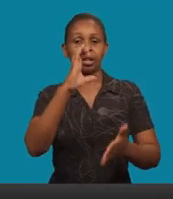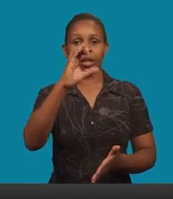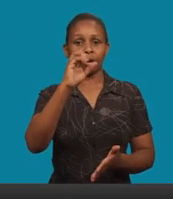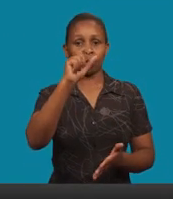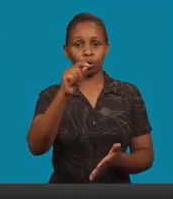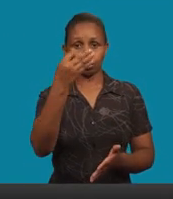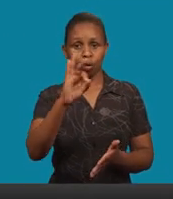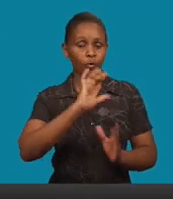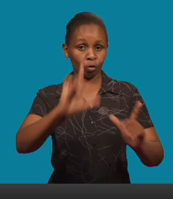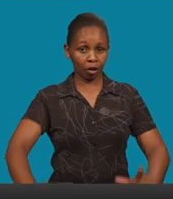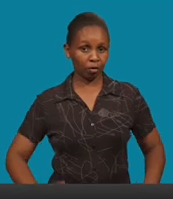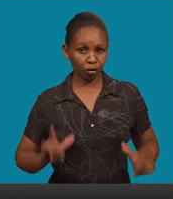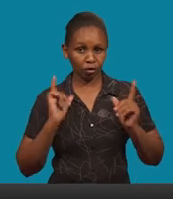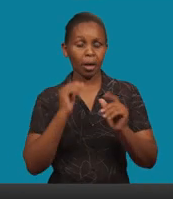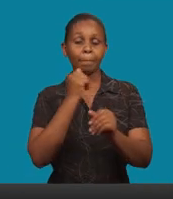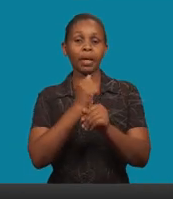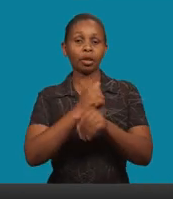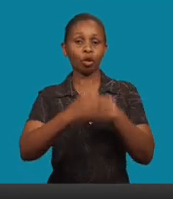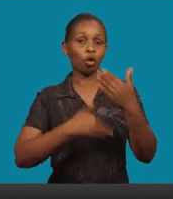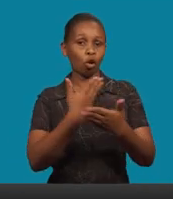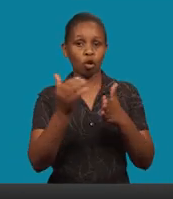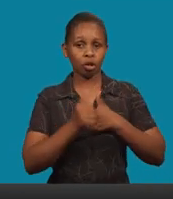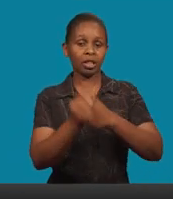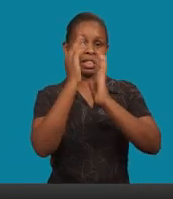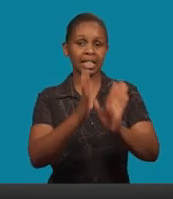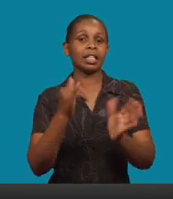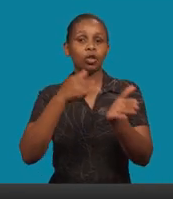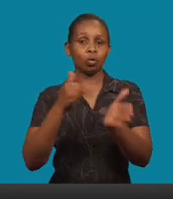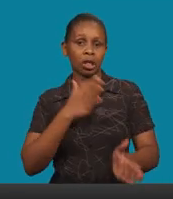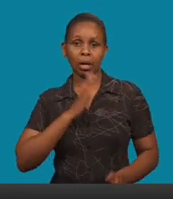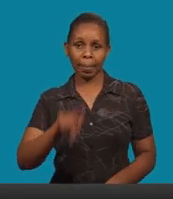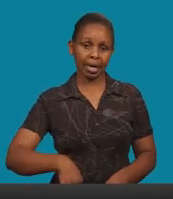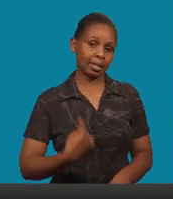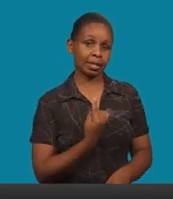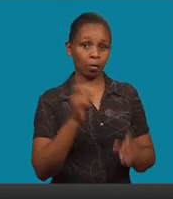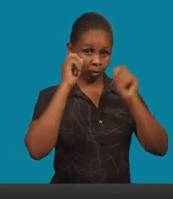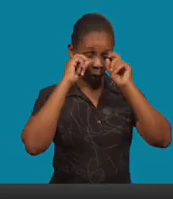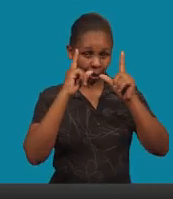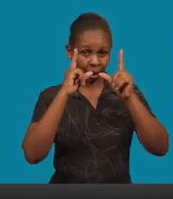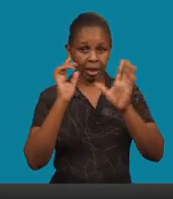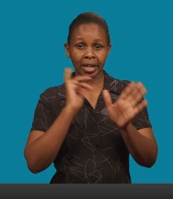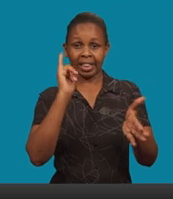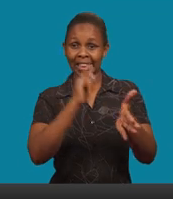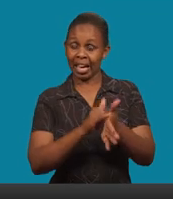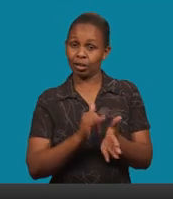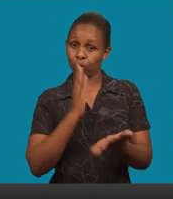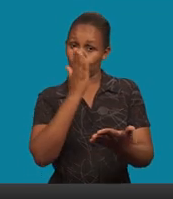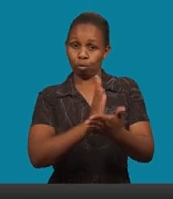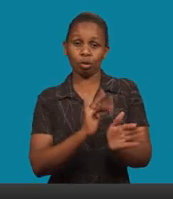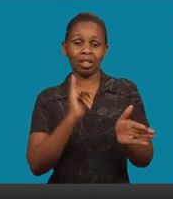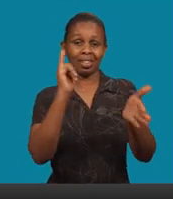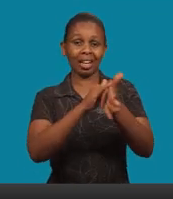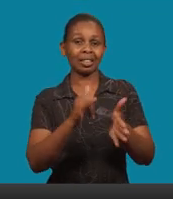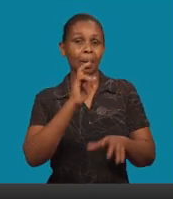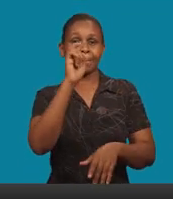kuu. The cost of living is keeping all leaders, including myself, awake, and this